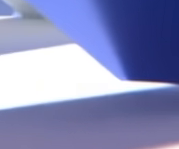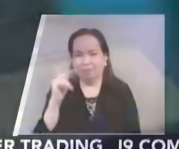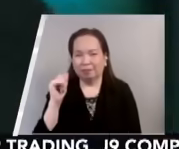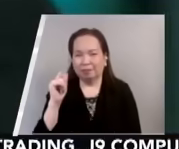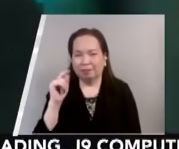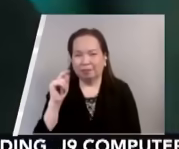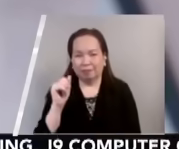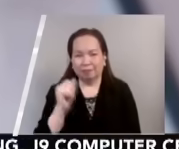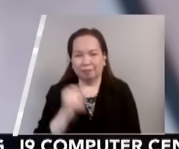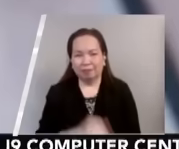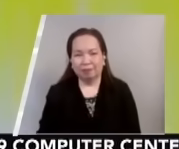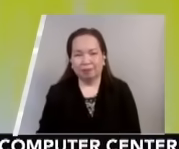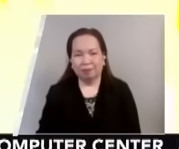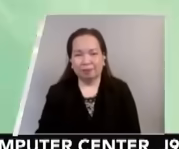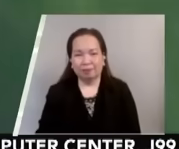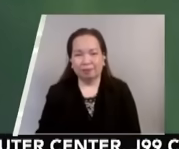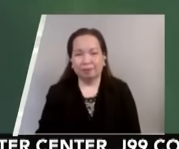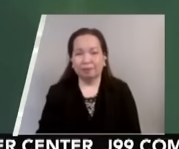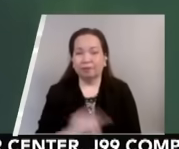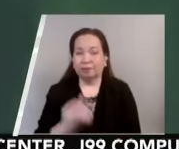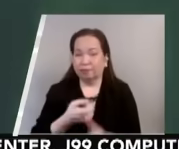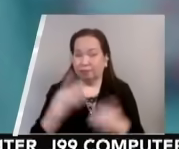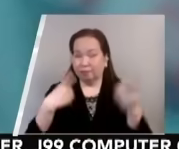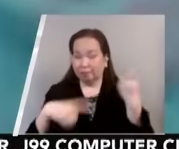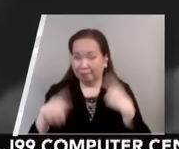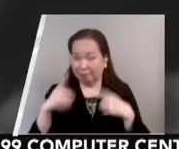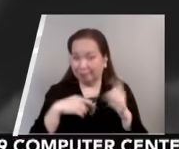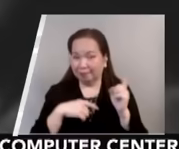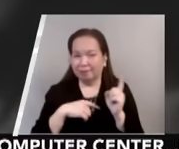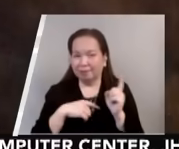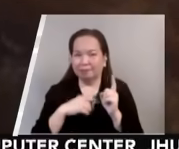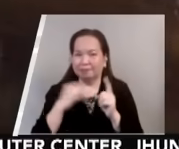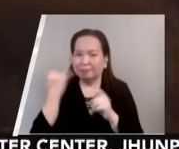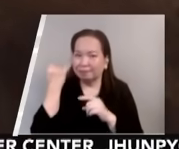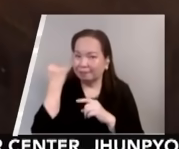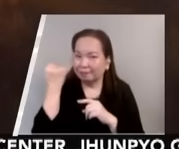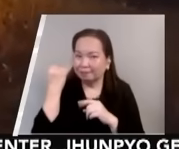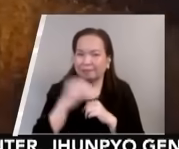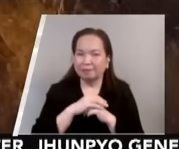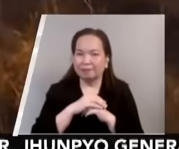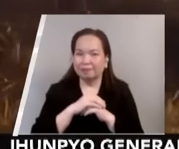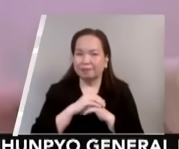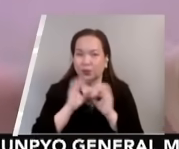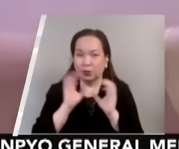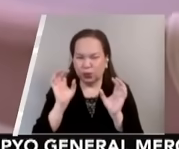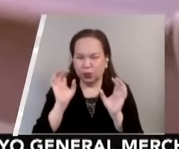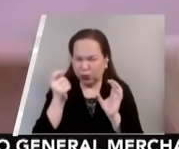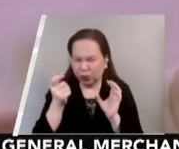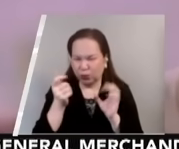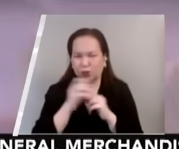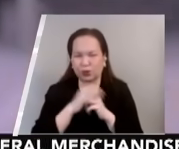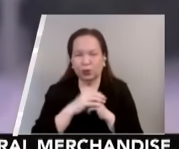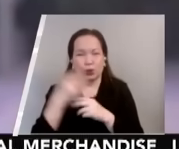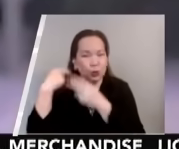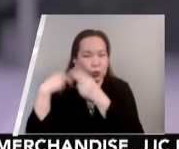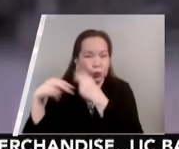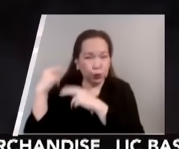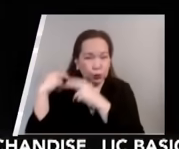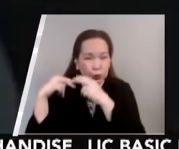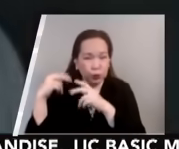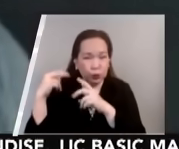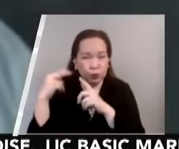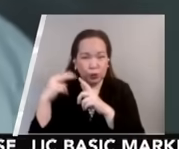bayan drama Fantasy suspense historical hanggang sa kilig